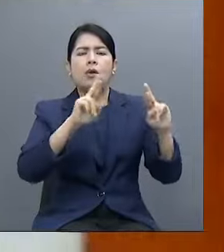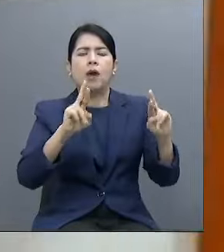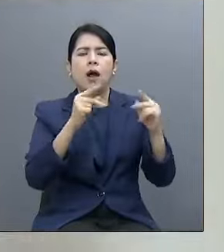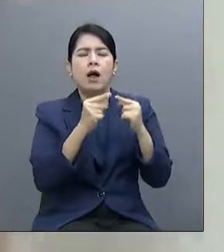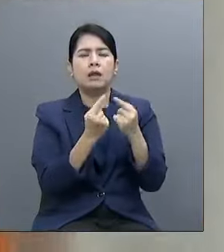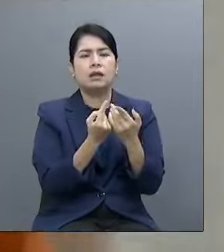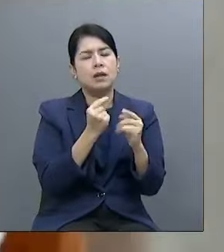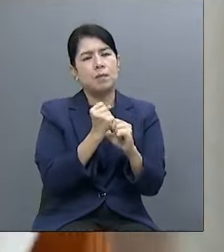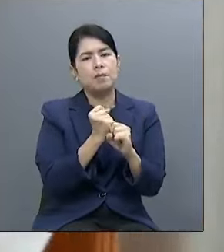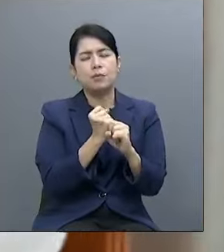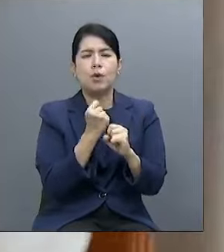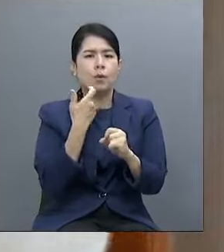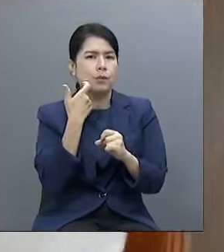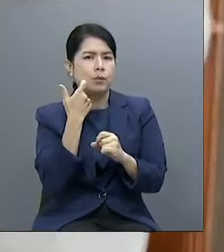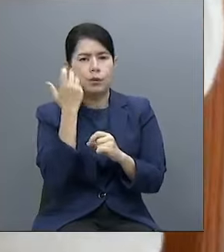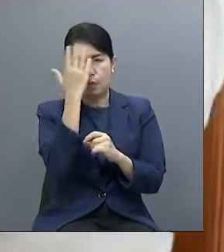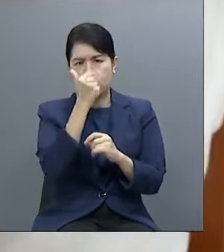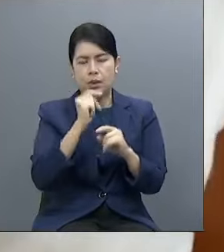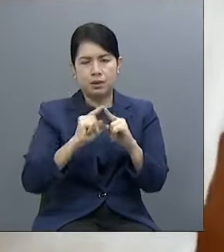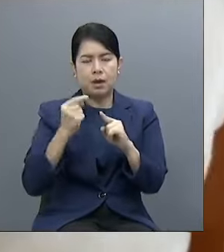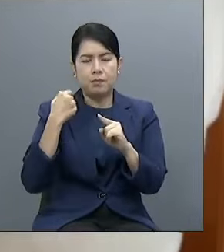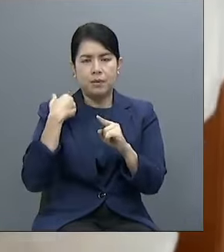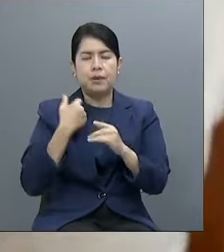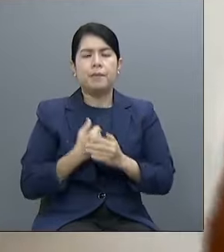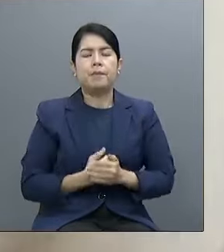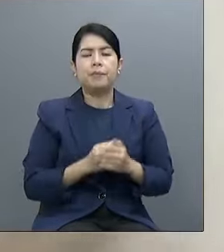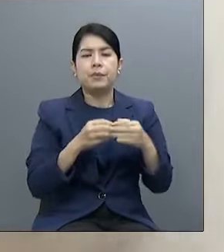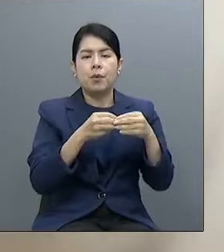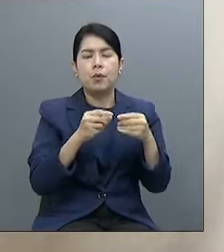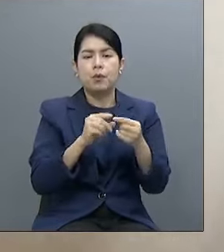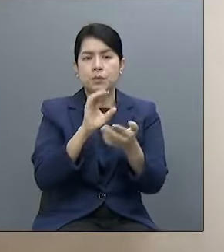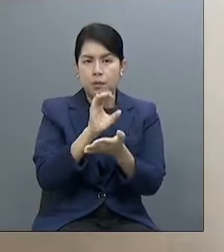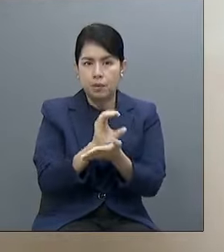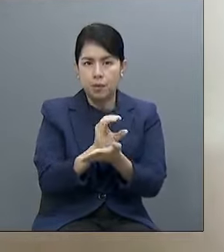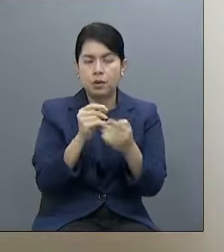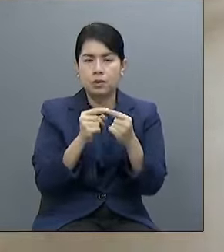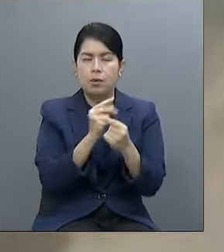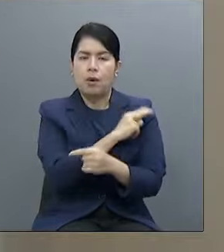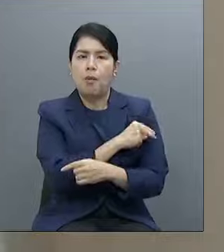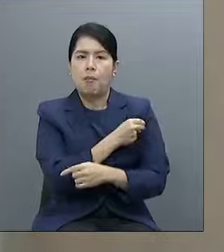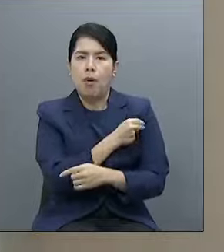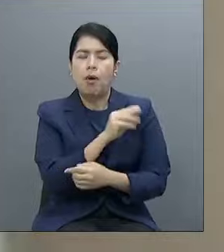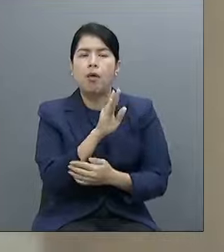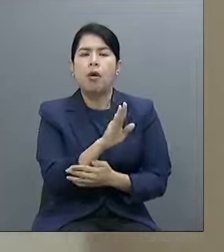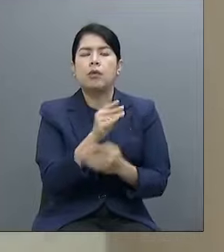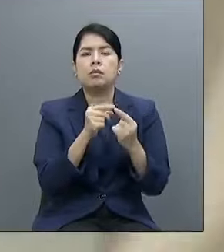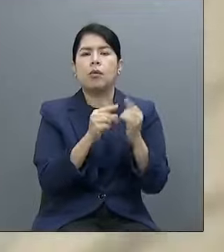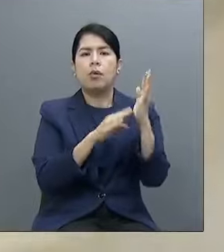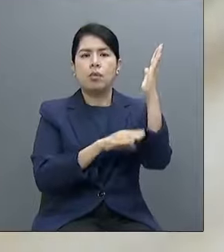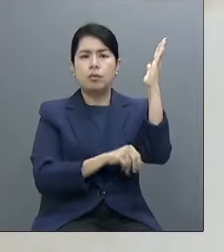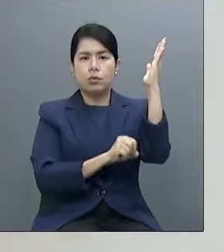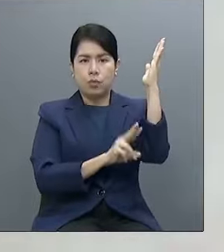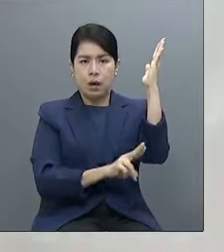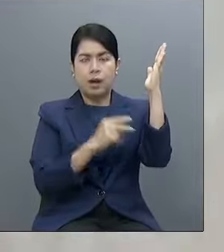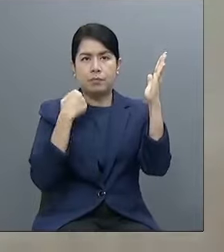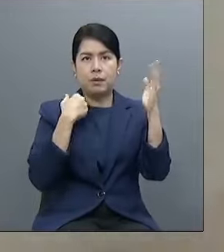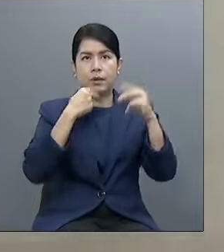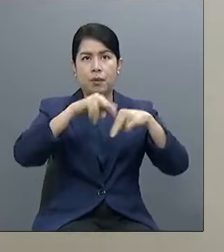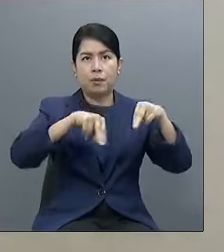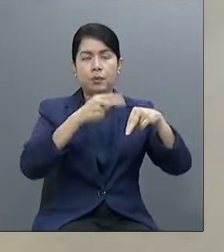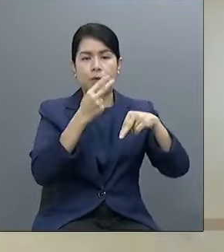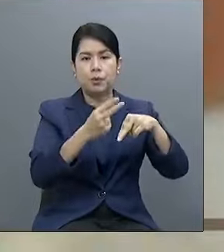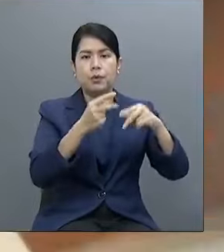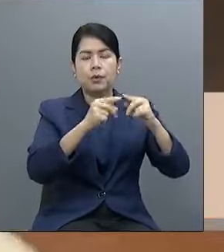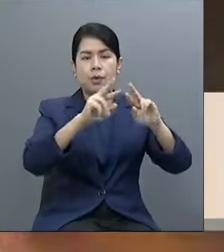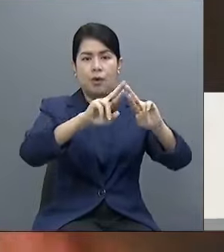ตำรวจร่วมกับเจ้าหน้าที่สาธารณสุขจังหวัดสุราษฎร์ธานีและหน่วยงานที่เกี่ยวข้องค่ะไปตรวจสอบตรวจค้นสถาน